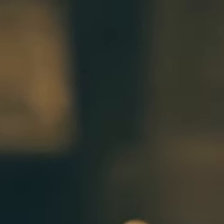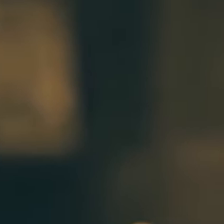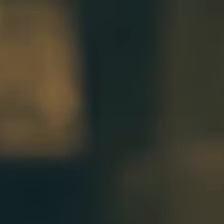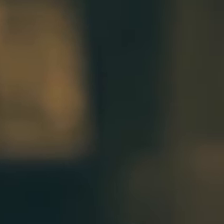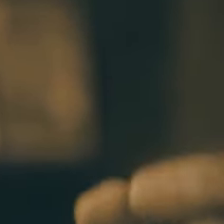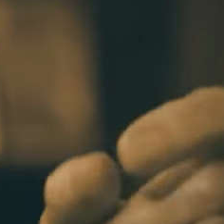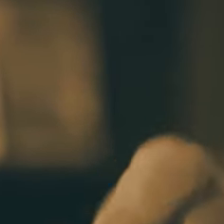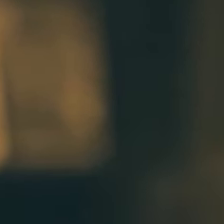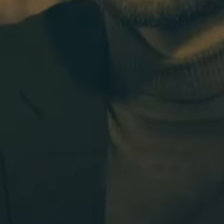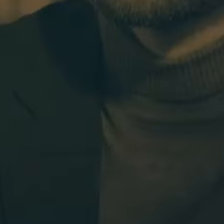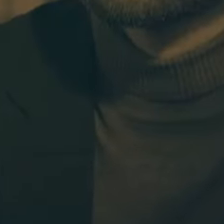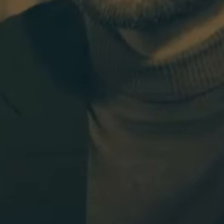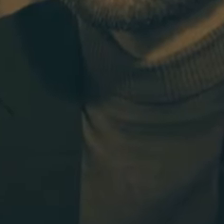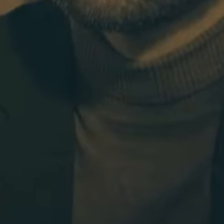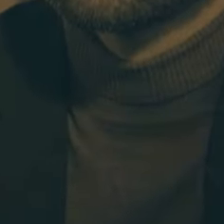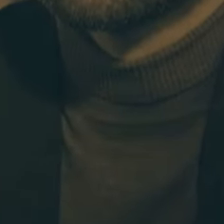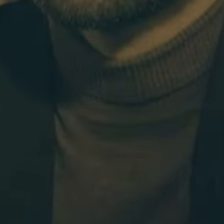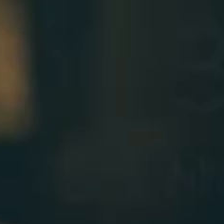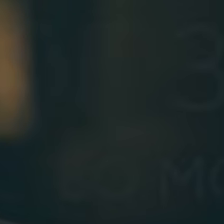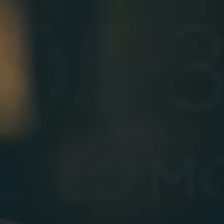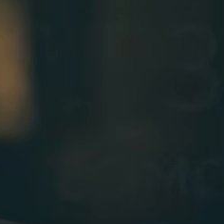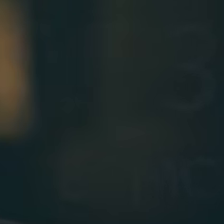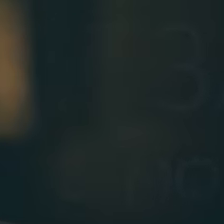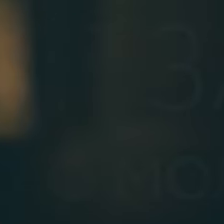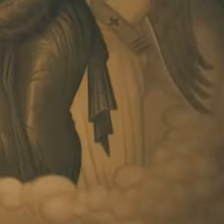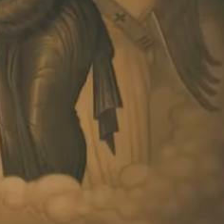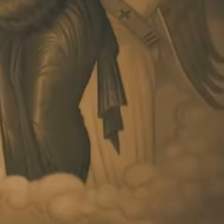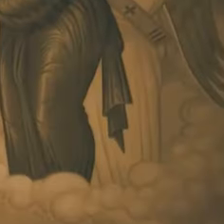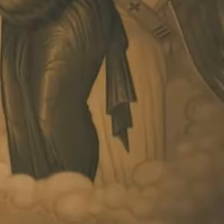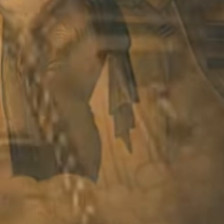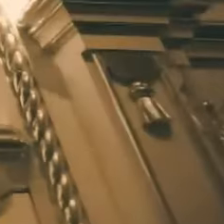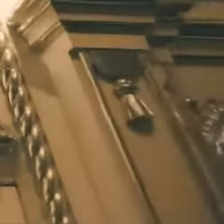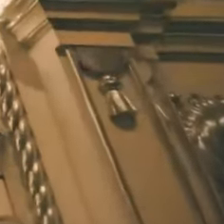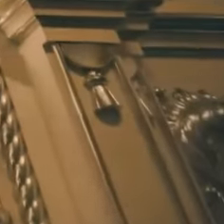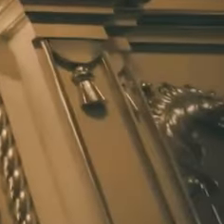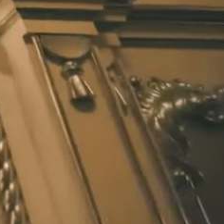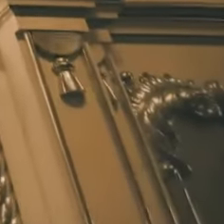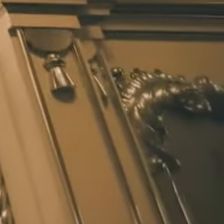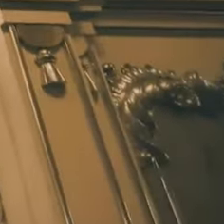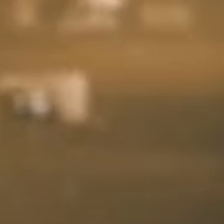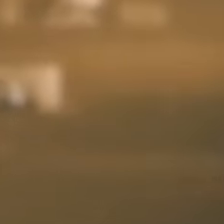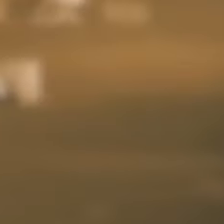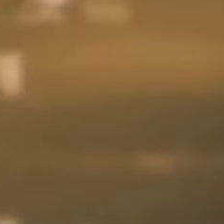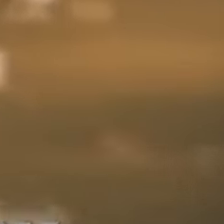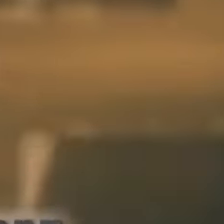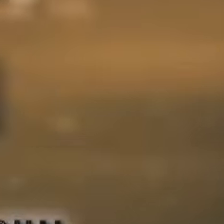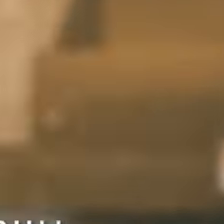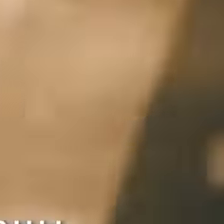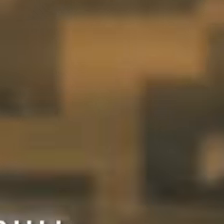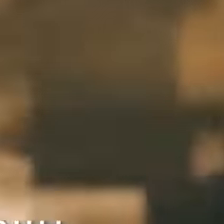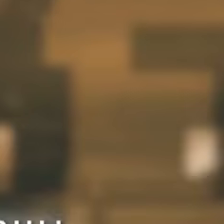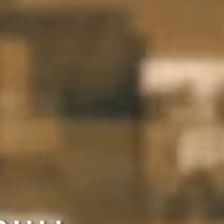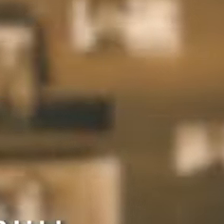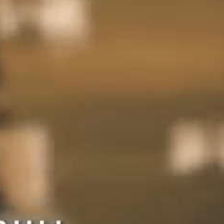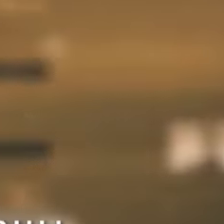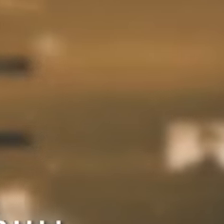Христос в себе самом исцелил человеческую природу. Ищите на книжных